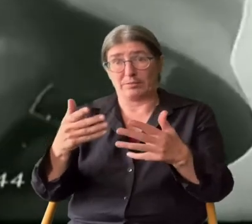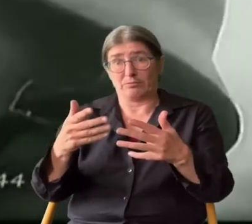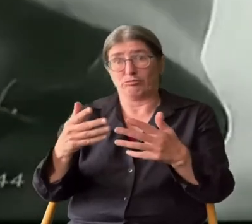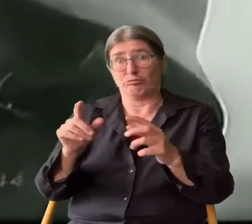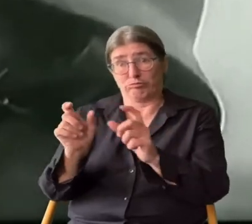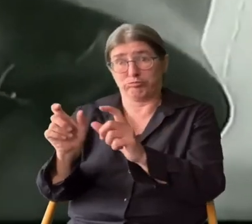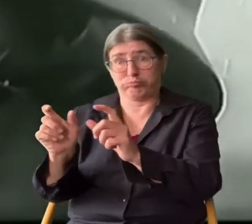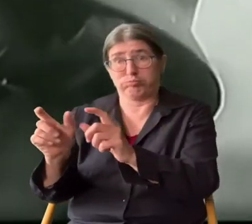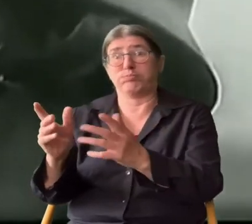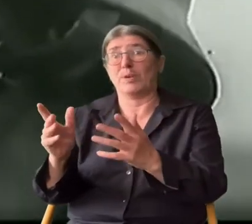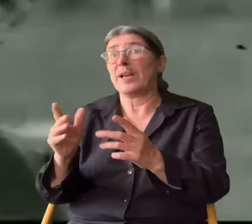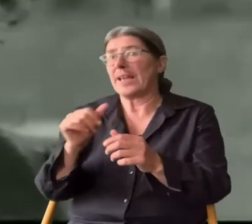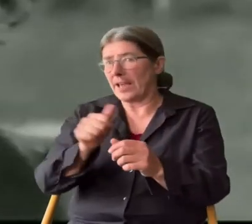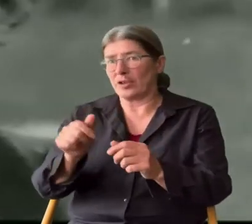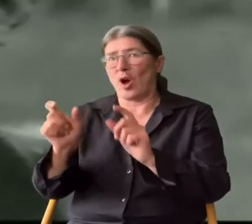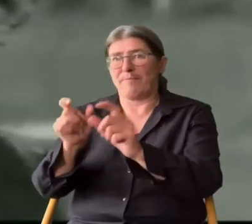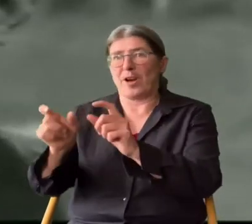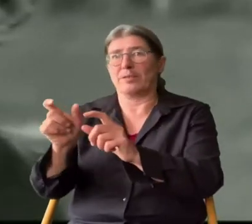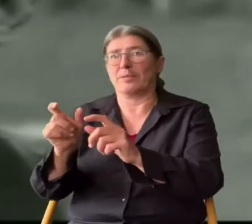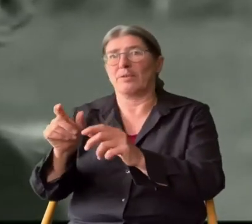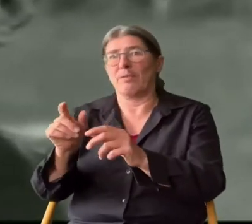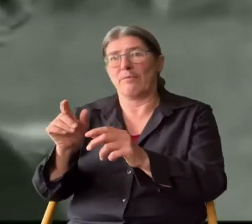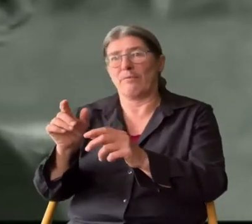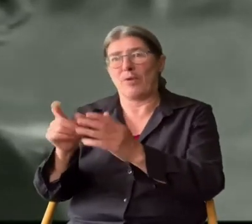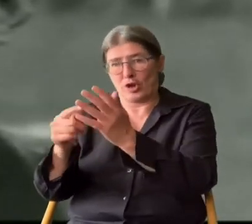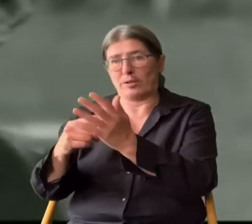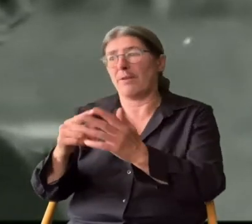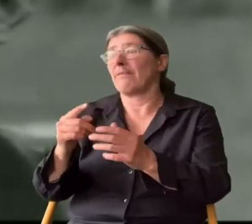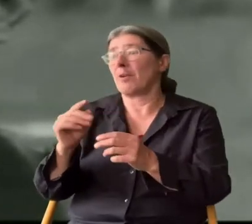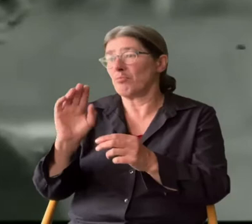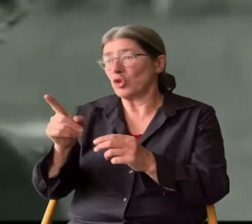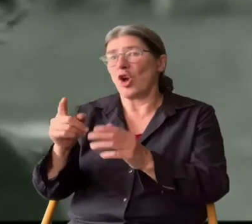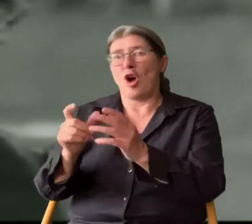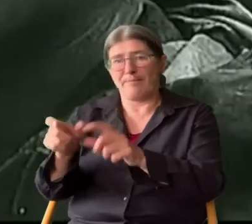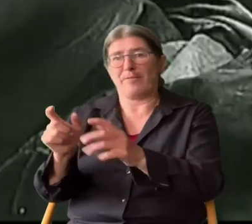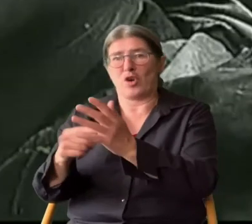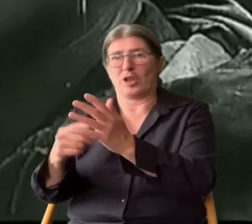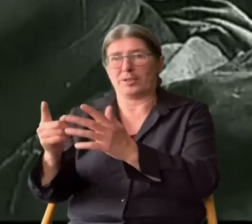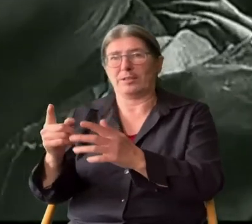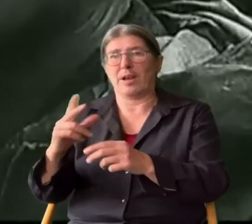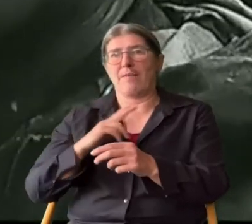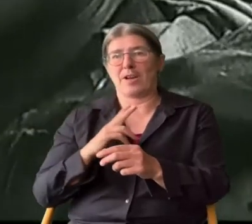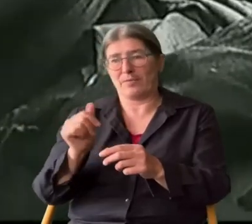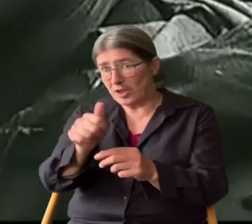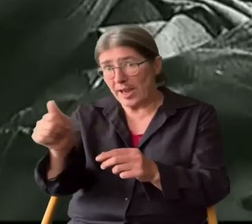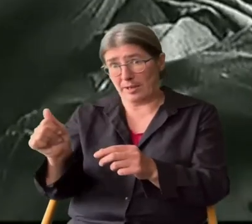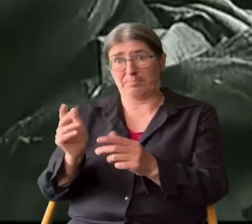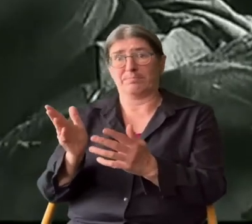erfüllt. Dass sich jedes Opfer, das von ihm gefordert wird und werden muss, auf sich nimmt.